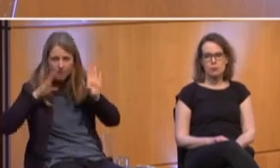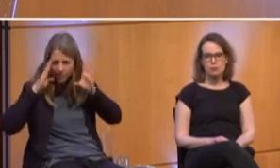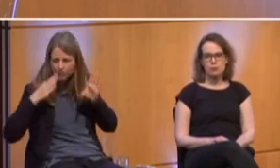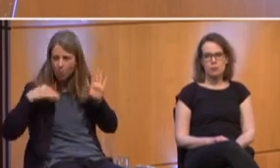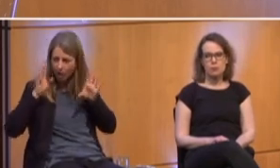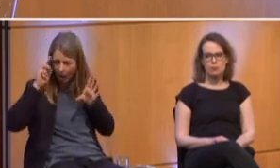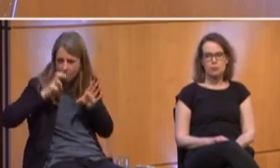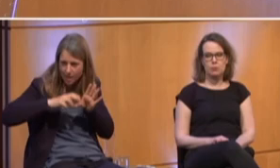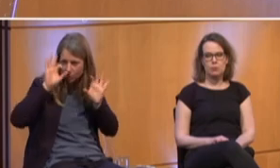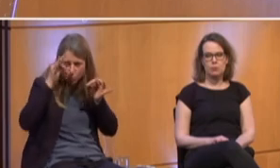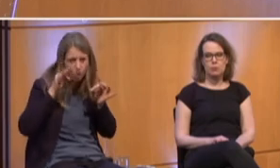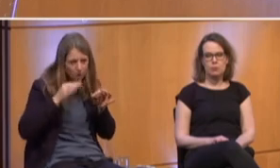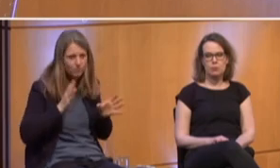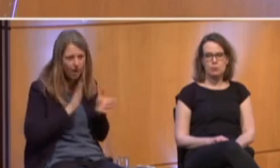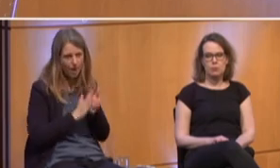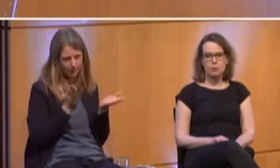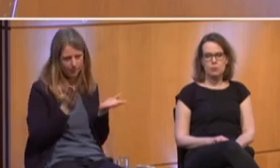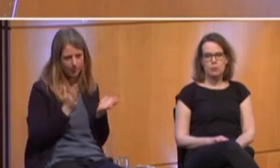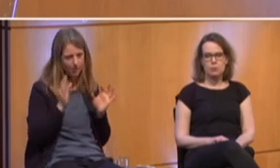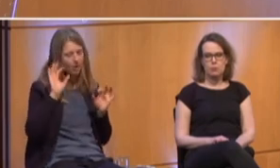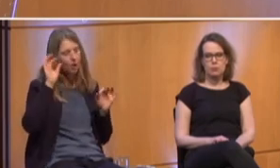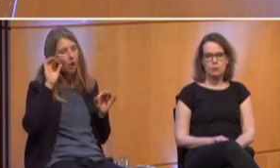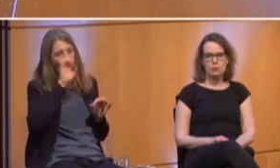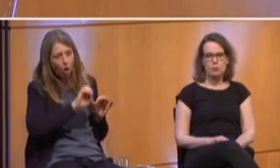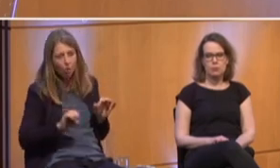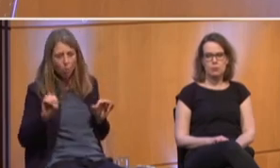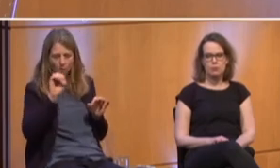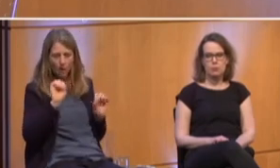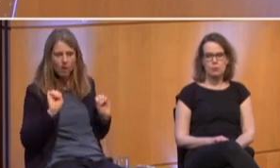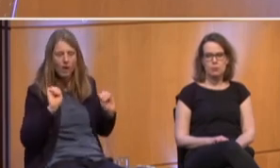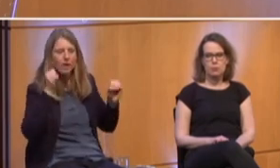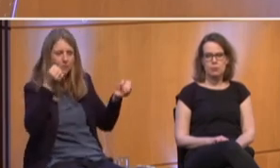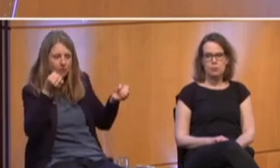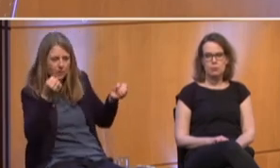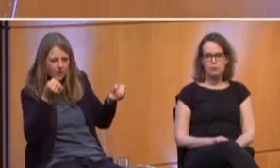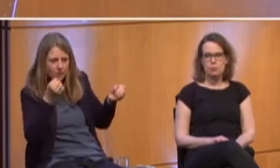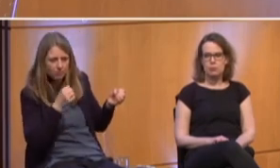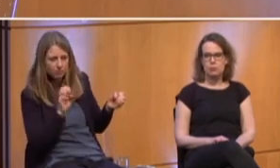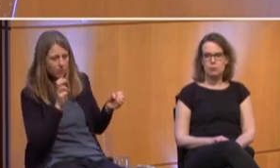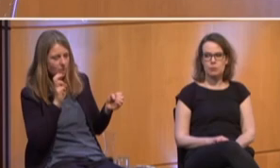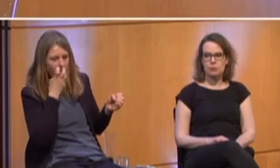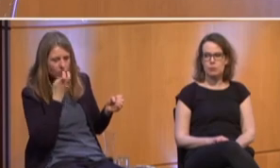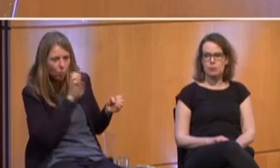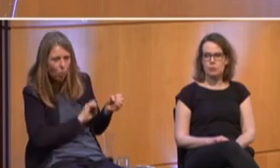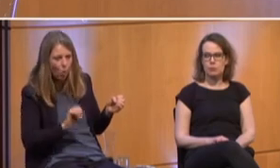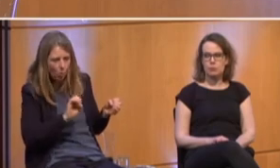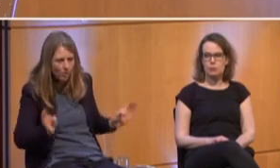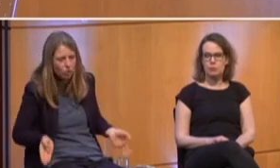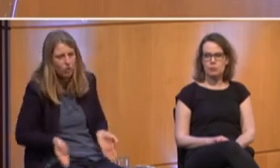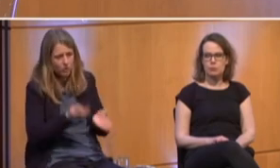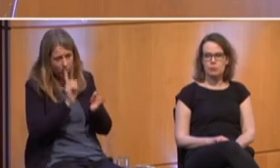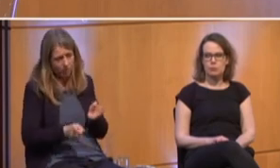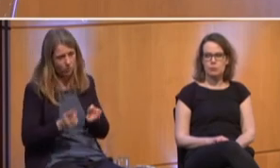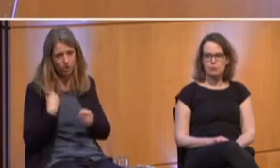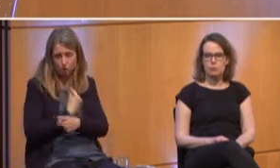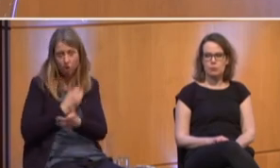generieren. Da gibt es in Europa mit Verimi, mit NetID entsprechende Initiativen, die wir unbedingt europäisch vorantreiben müssen. In China